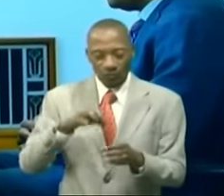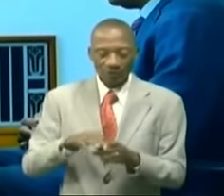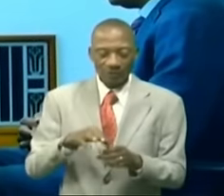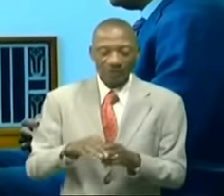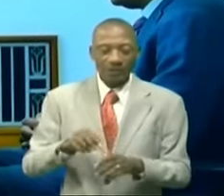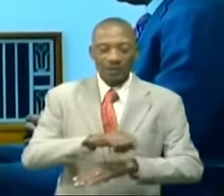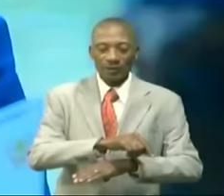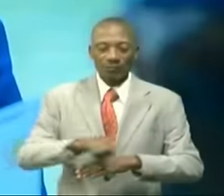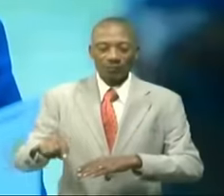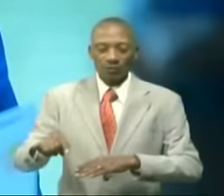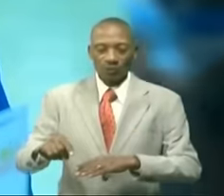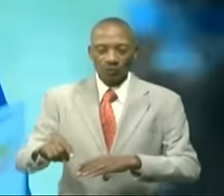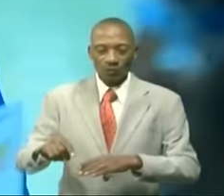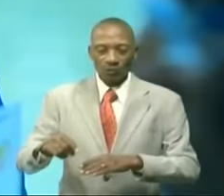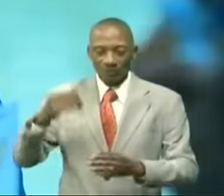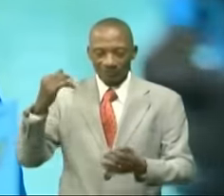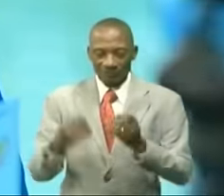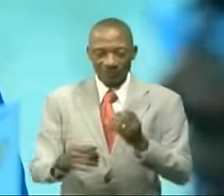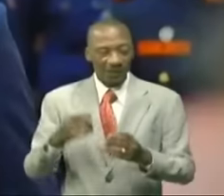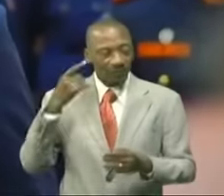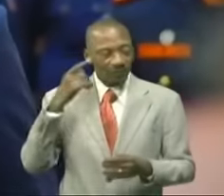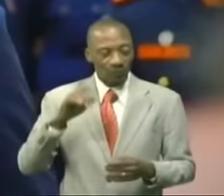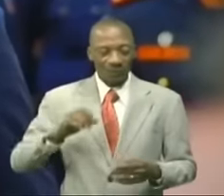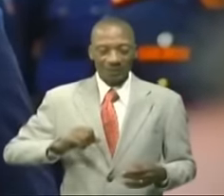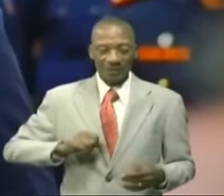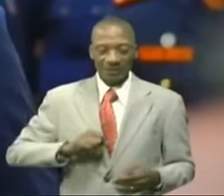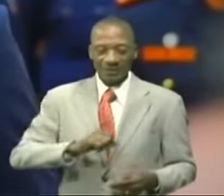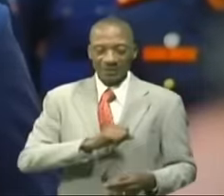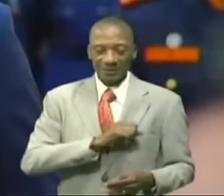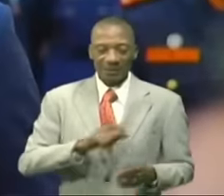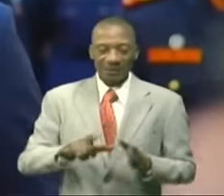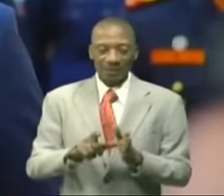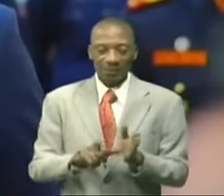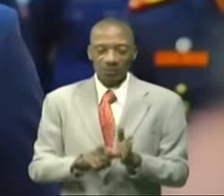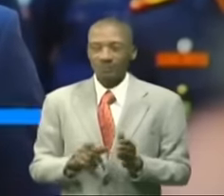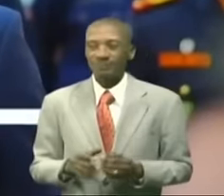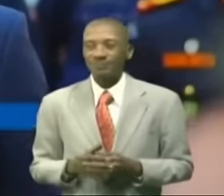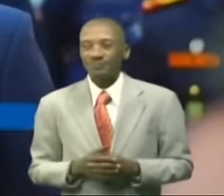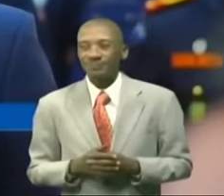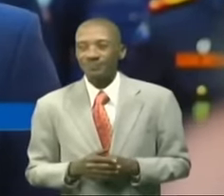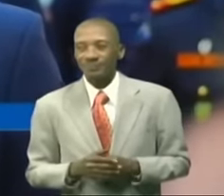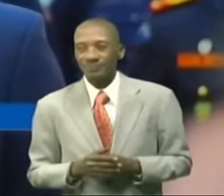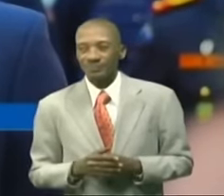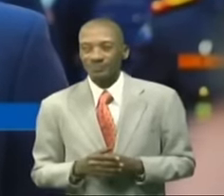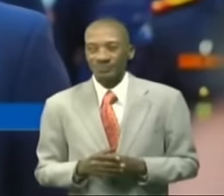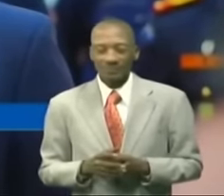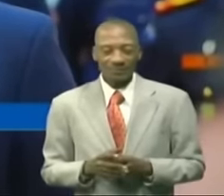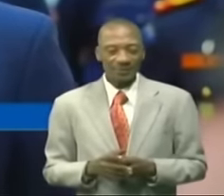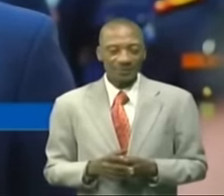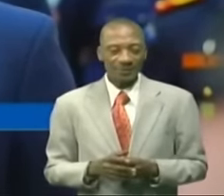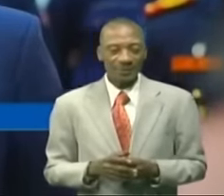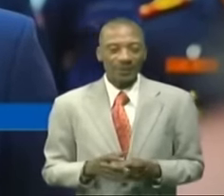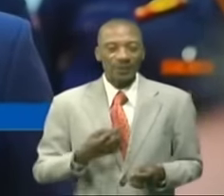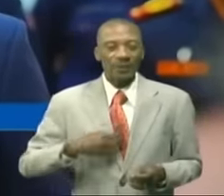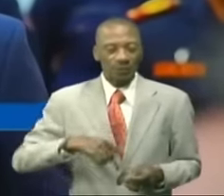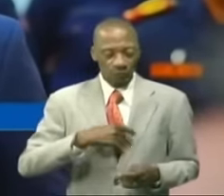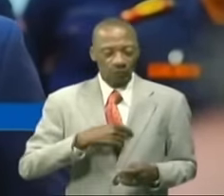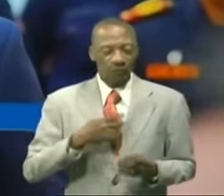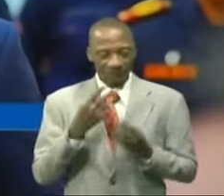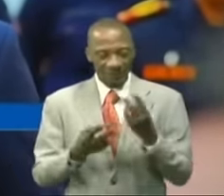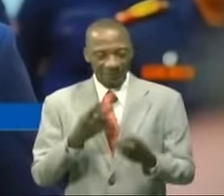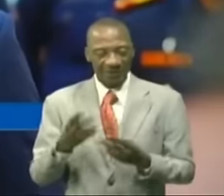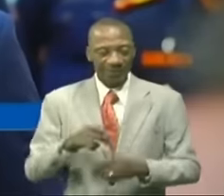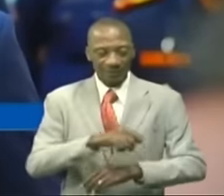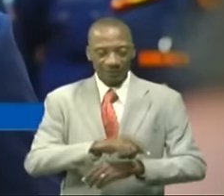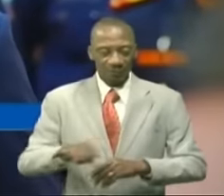sécurisation de ces élections prévues les 10 août prochains. Nous sommes conscients qu'il y a un calendrier électoral au niveau de la Chambre haute. Il était